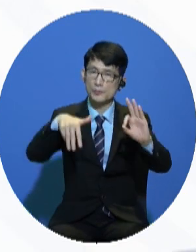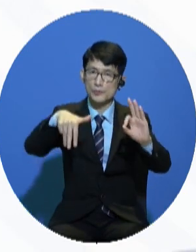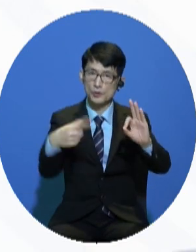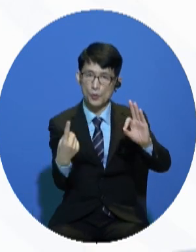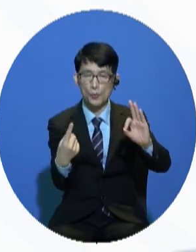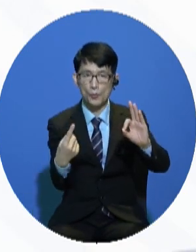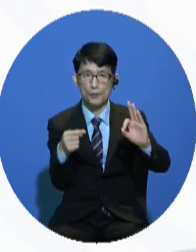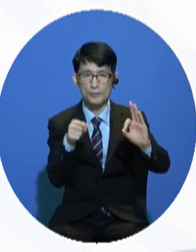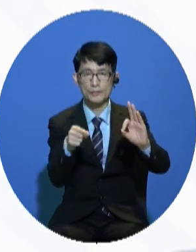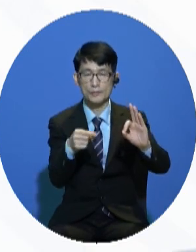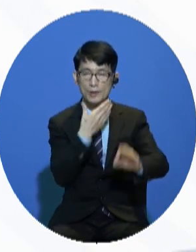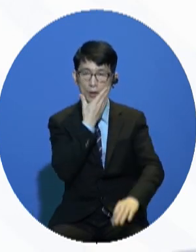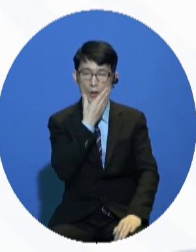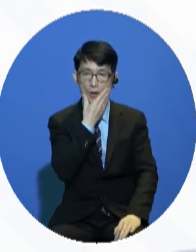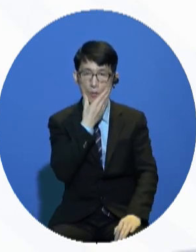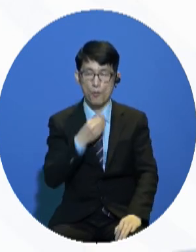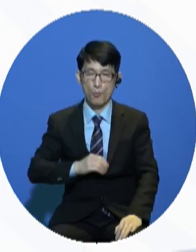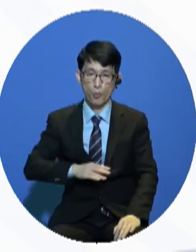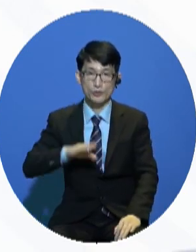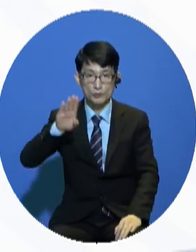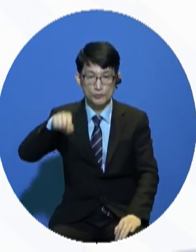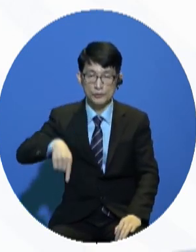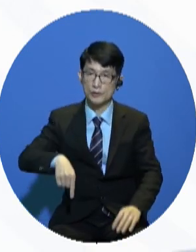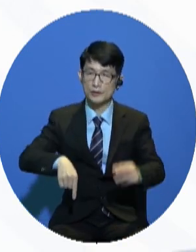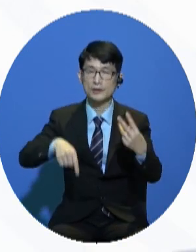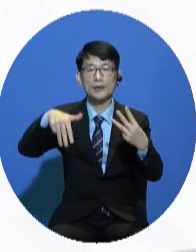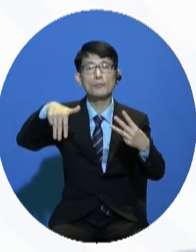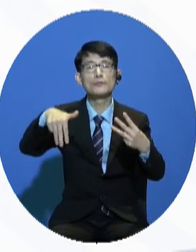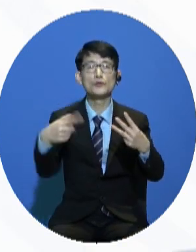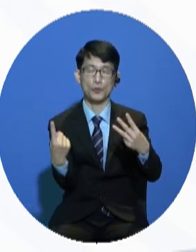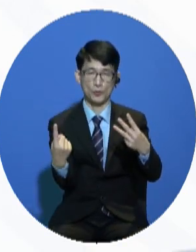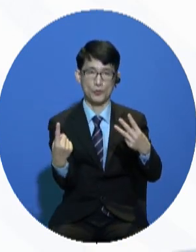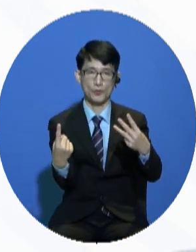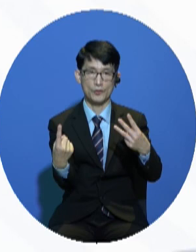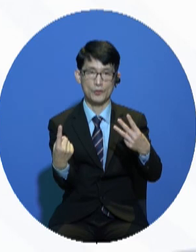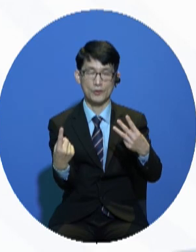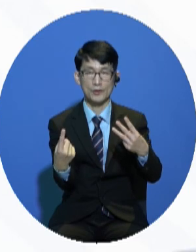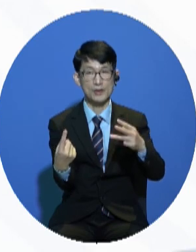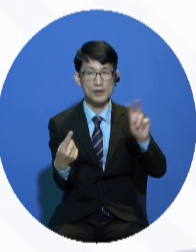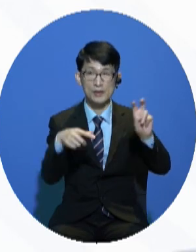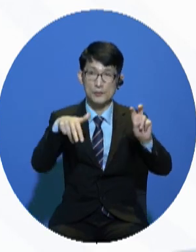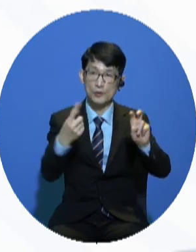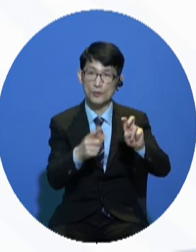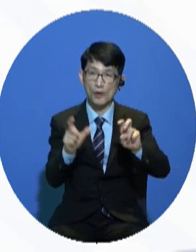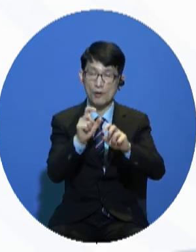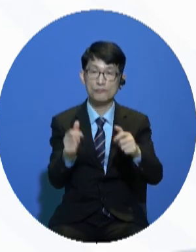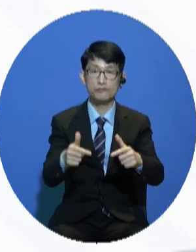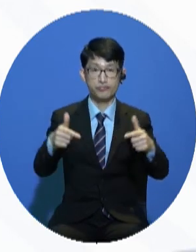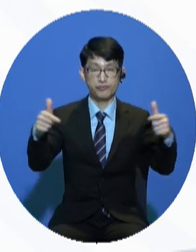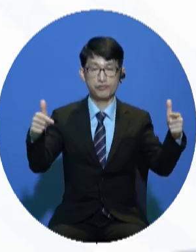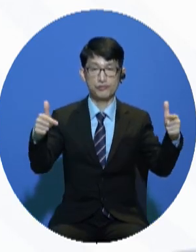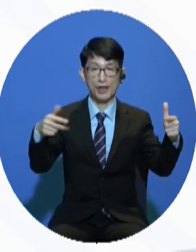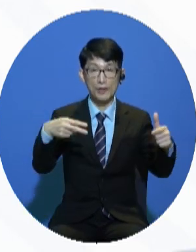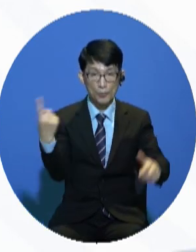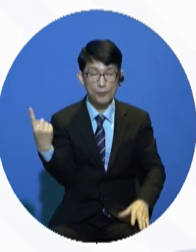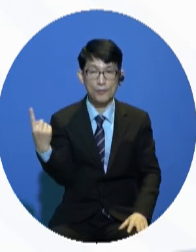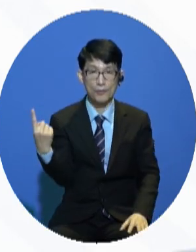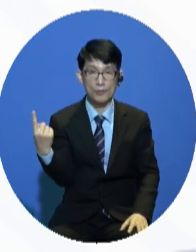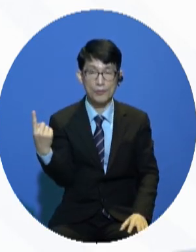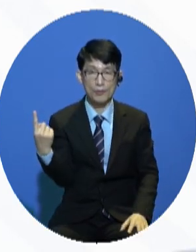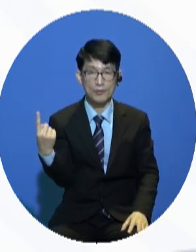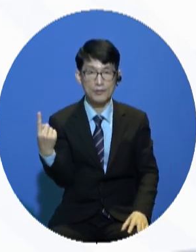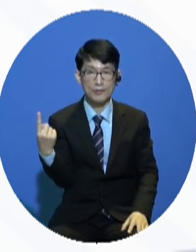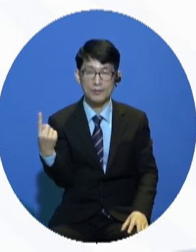그중에 보건복지부가 소관하는 예산은 3조 원인데요. 20조 원 정도 증액해도요, 우리나라 국내 총생산에서 장애인 복지